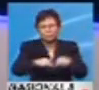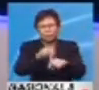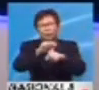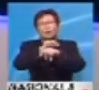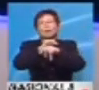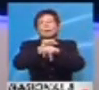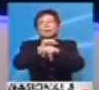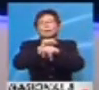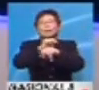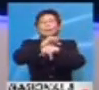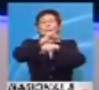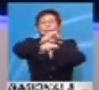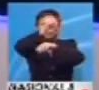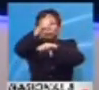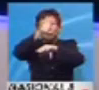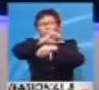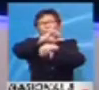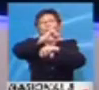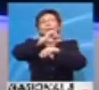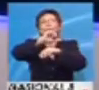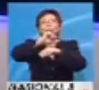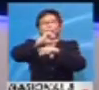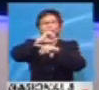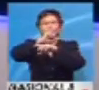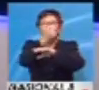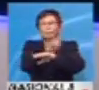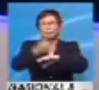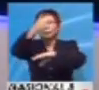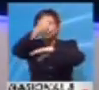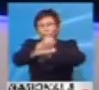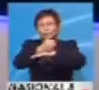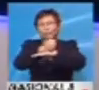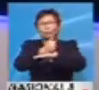pasukan kebangsaan bagi menghadapi kecuali remaja